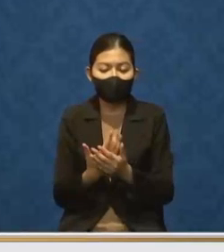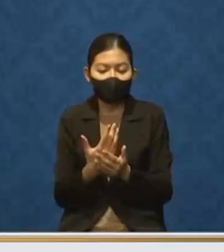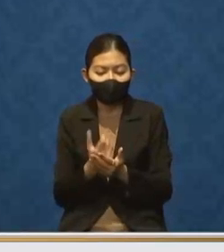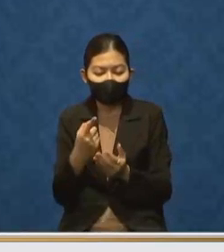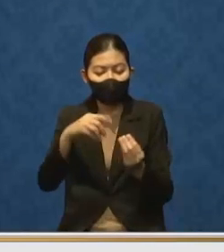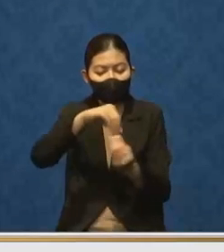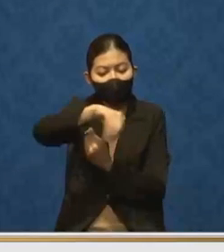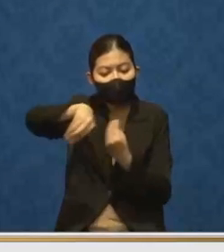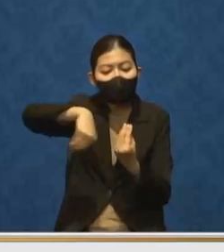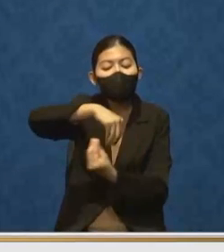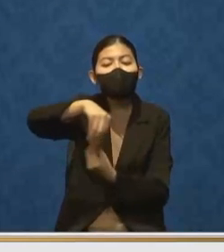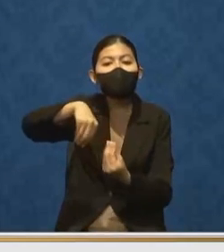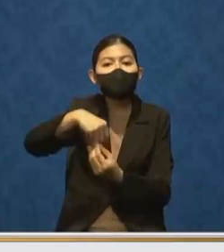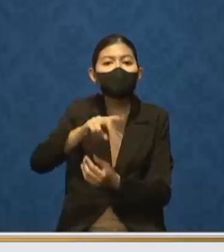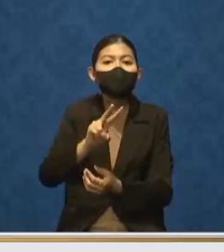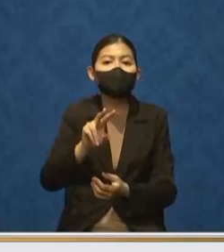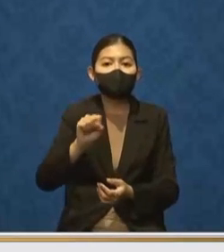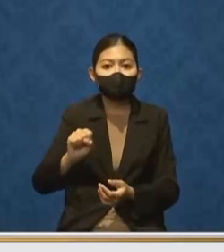นเวียนจำนวน